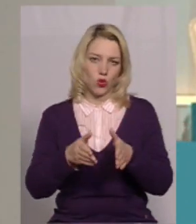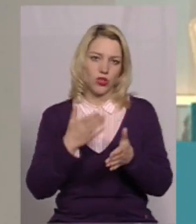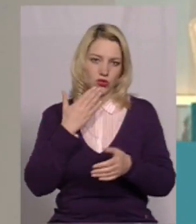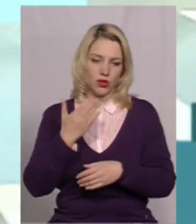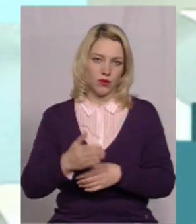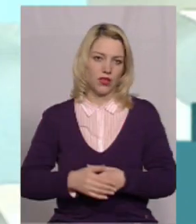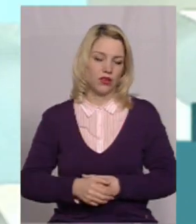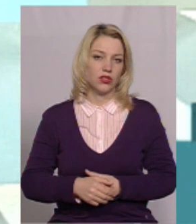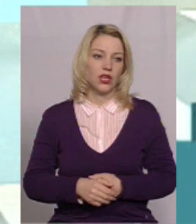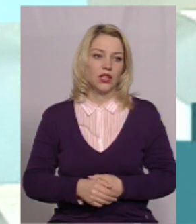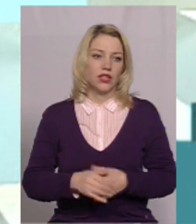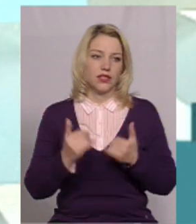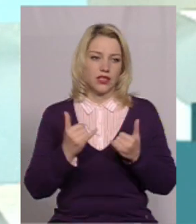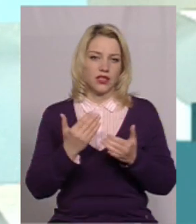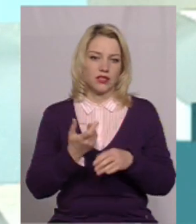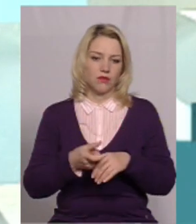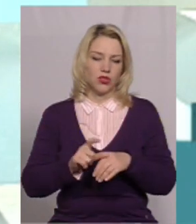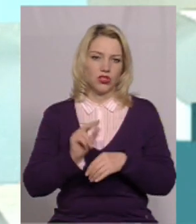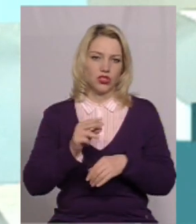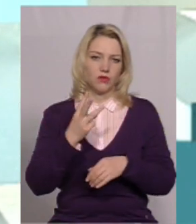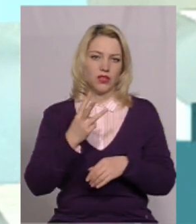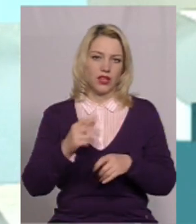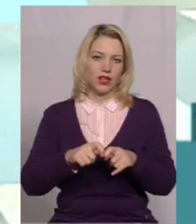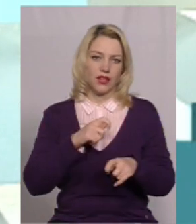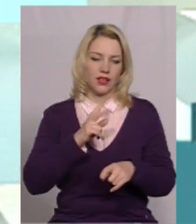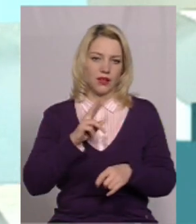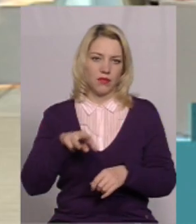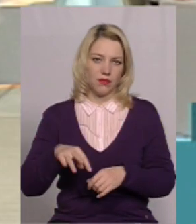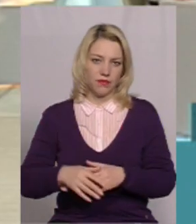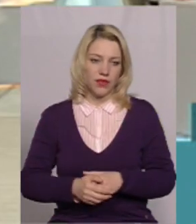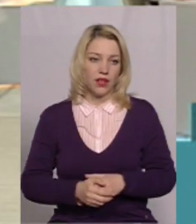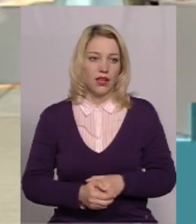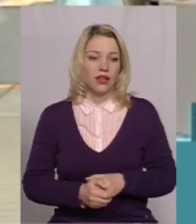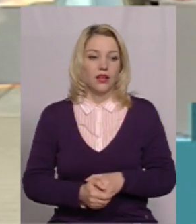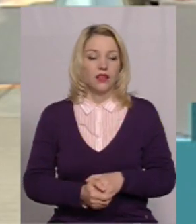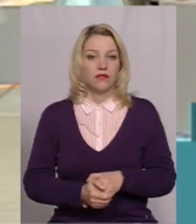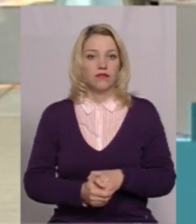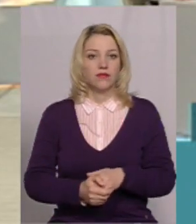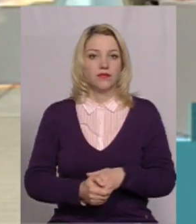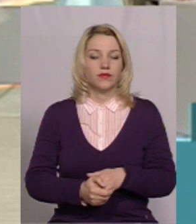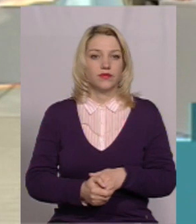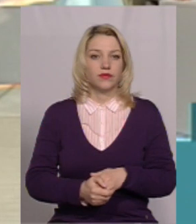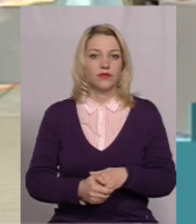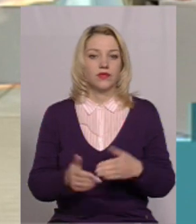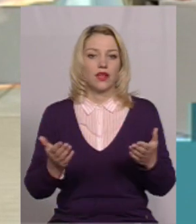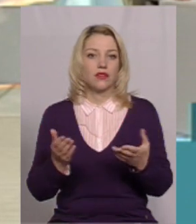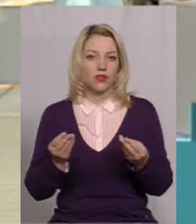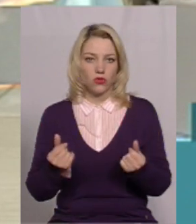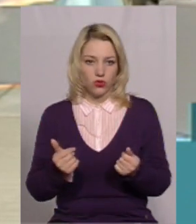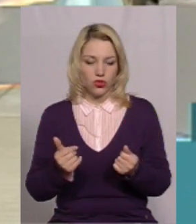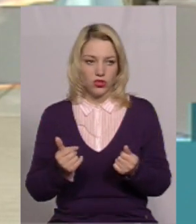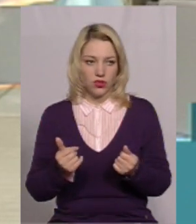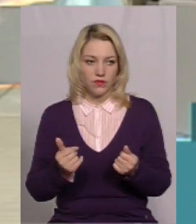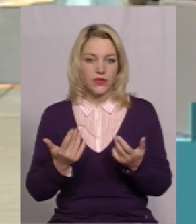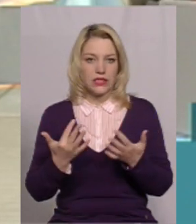Ну, наразі трошки більше, ніж 3 кілометри. 3 кілометри. А які кошти були